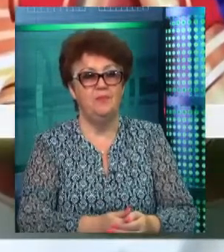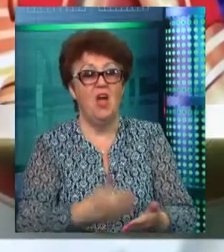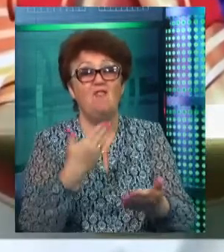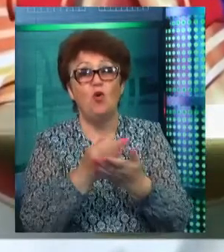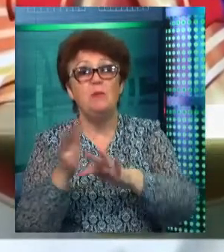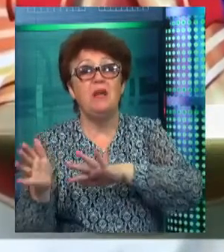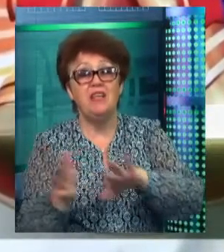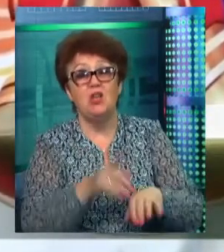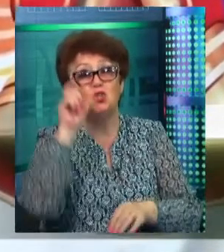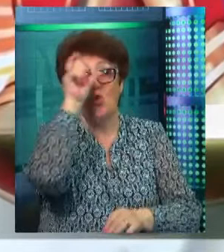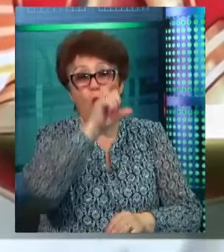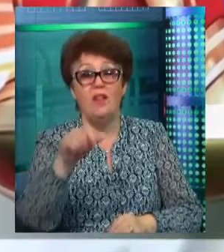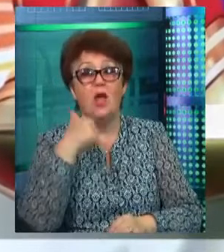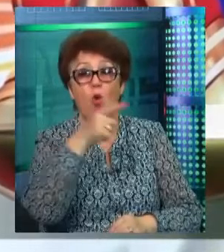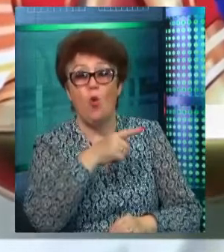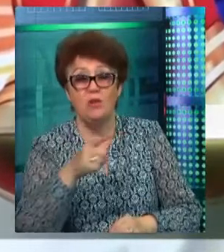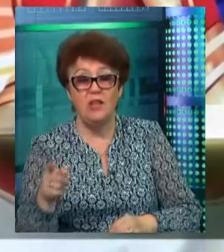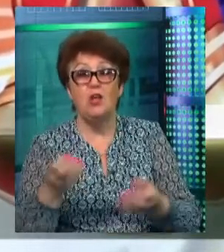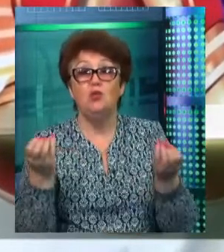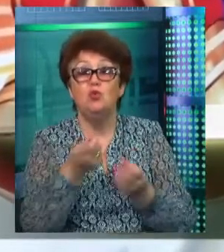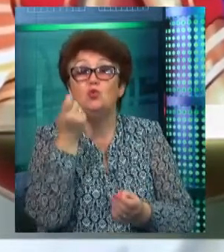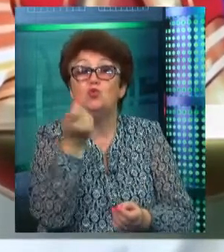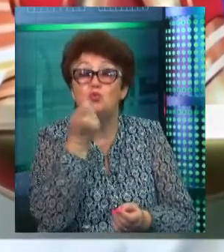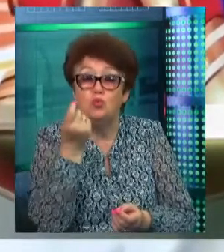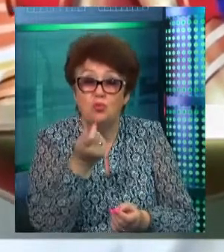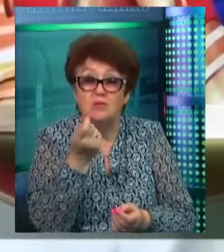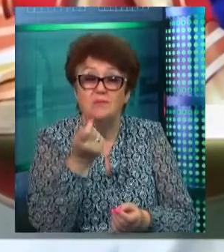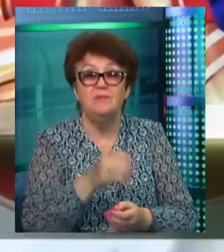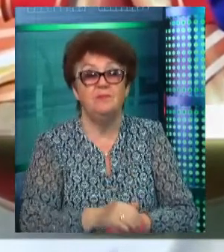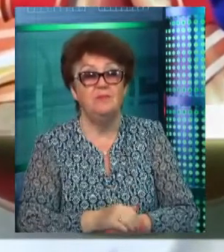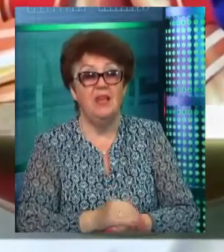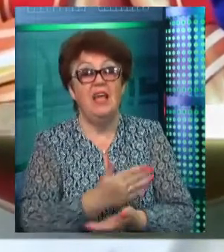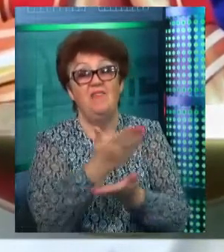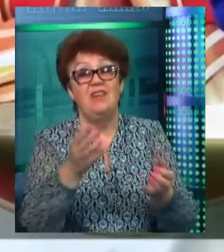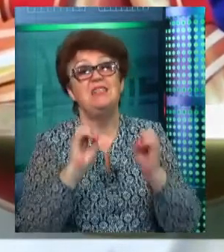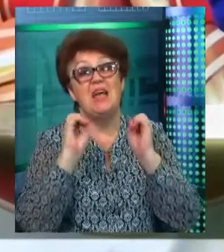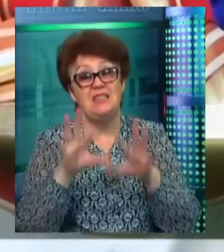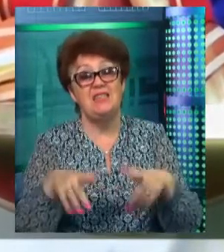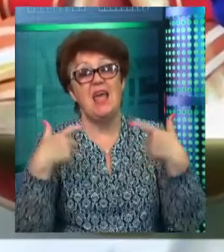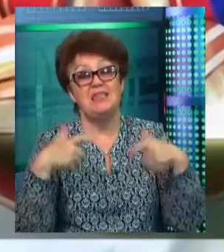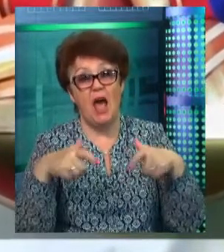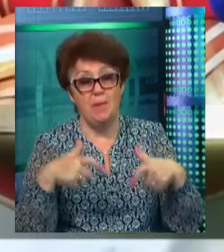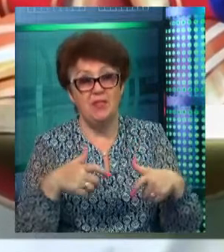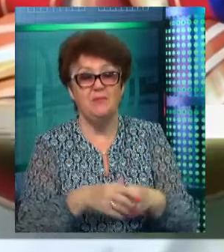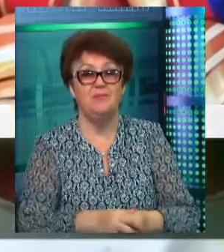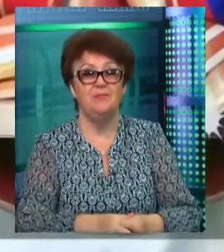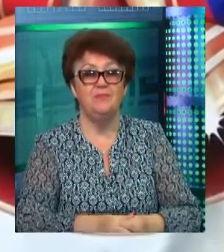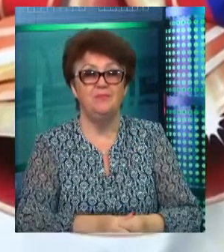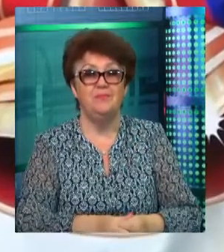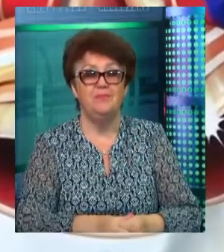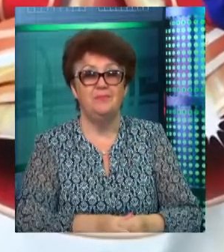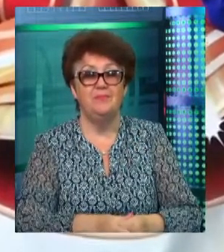пролетели школьные годы еще чуть-чуть и вы сдадите экзамен и и